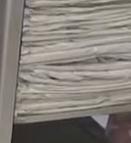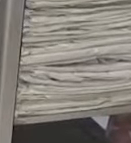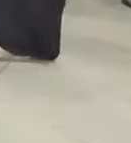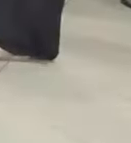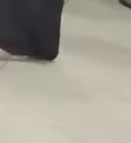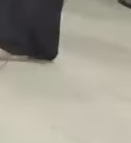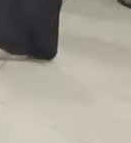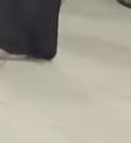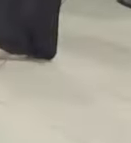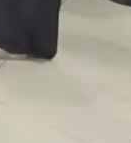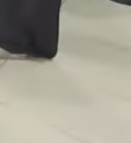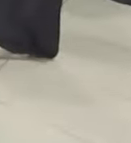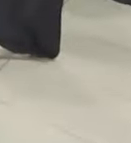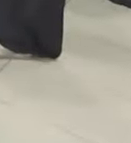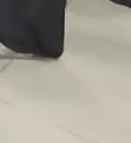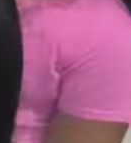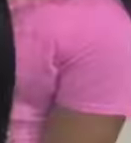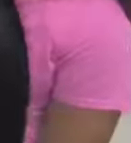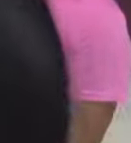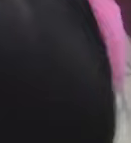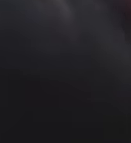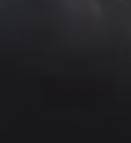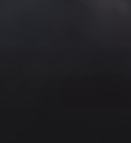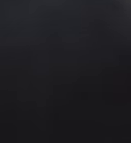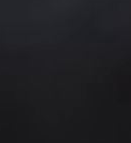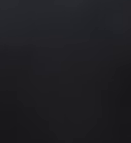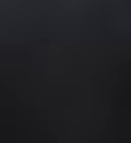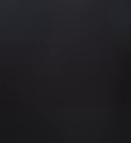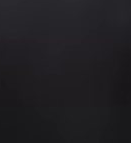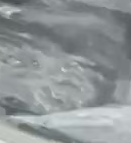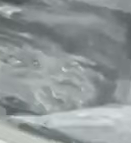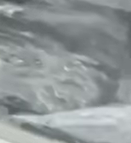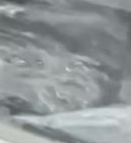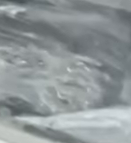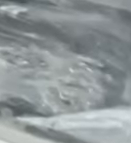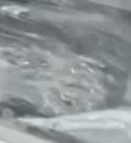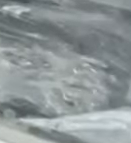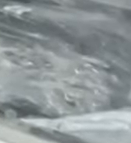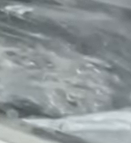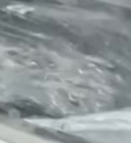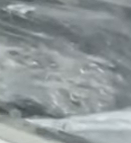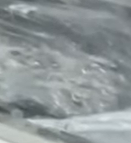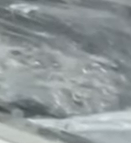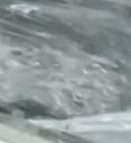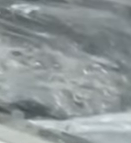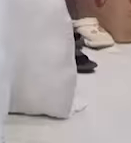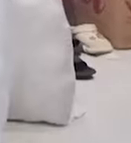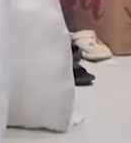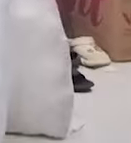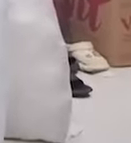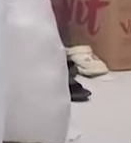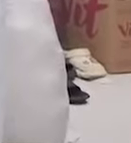pramuka. Salah satu toko baju di Pasar Ciputat kebanjiran pembeli. Dalam sehari bahkan bisa menjual hingga 100 pasang seragam